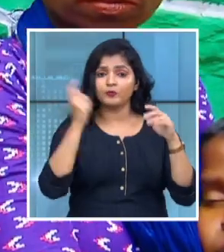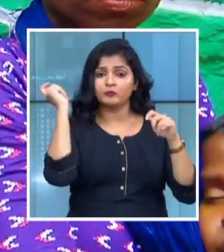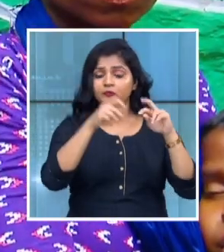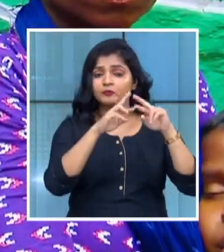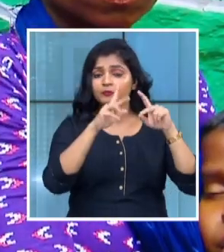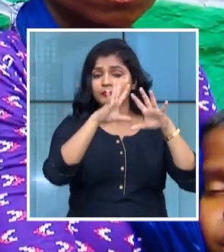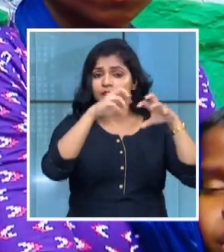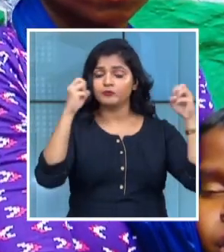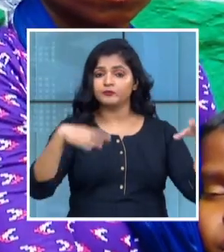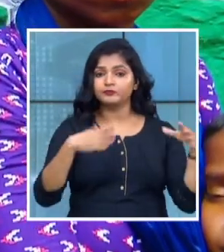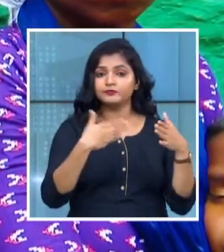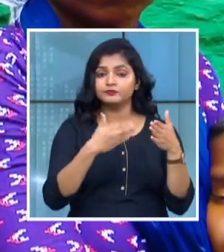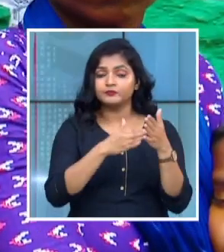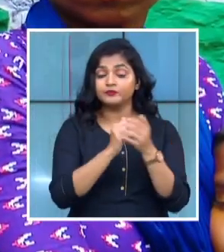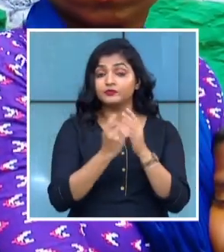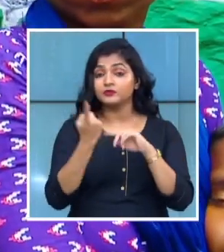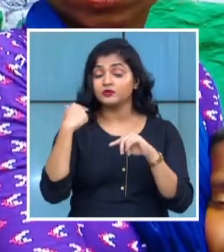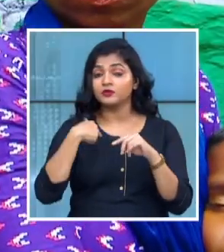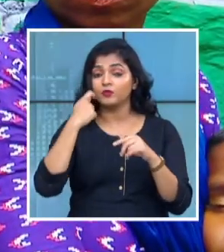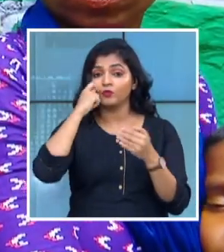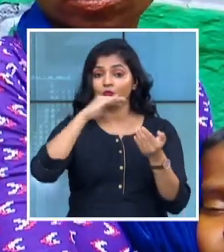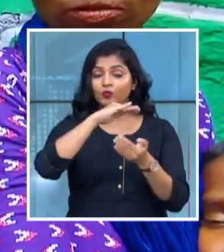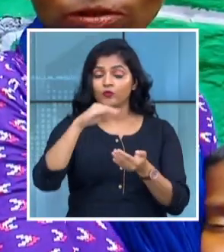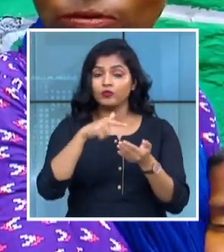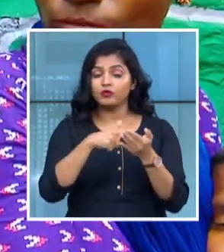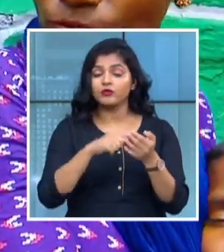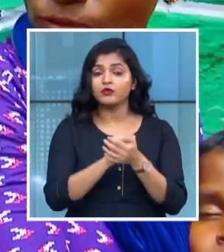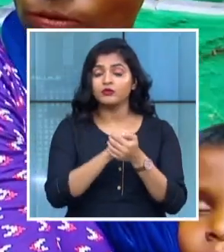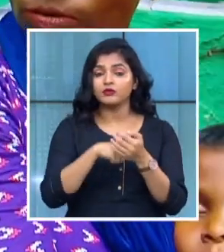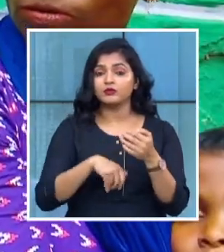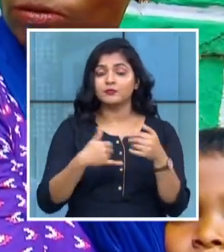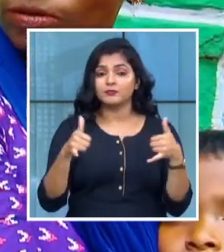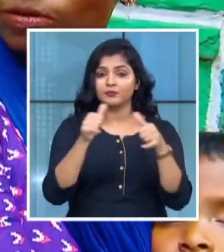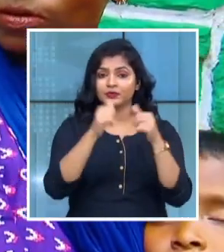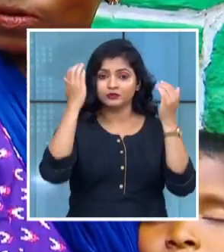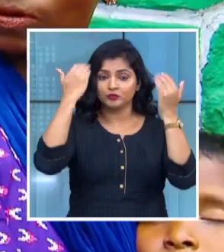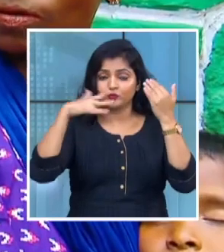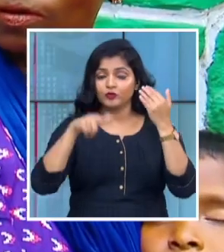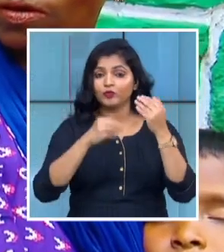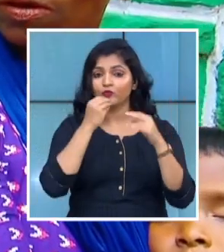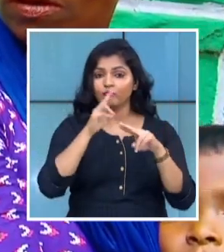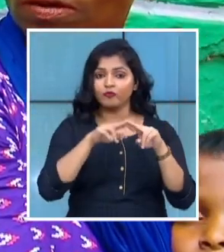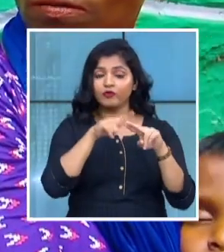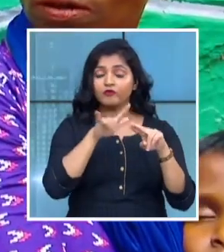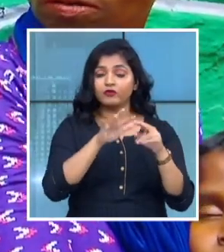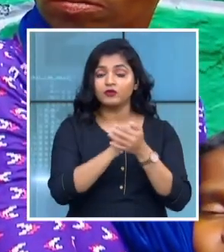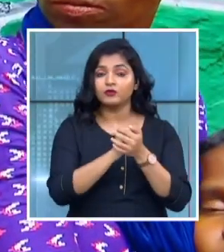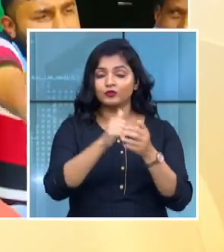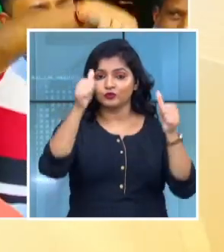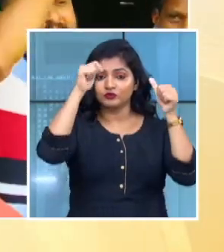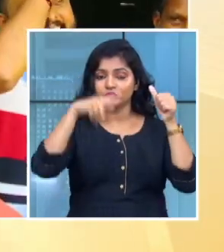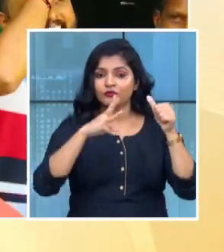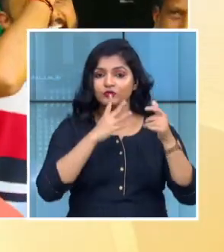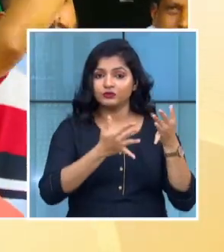വെട്ടിമുറിച്ച്. ഇന്നലെ എൻ്റെ മോനെ പുറത്തെടുത്ത് നിൽക്കുന്നതാണ്. അതിന് കുളിച്ചിട്ട് ഞാൻ വെള്ളം വെച്ചിട്ടുണ്ടായിരുന്നു അടുപ്പിൽ. ആ വെള്ളമൊക്കെ എടുത്ത്